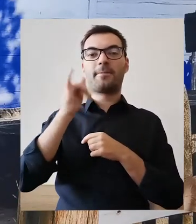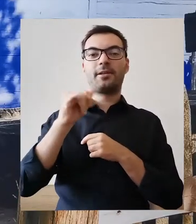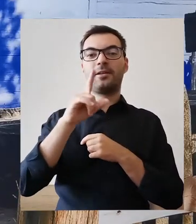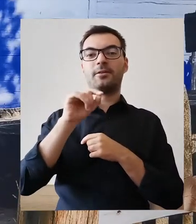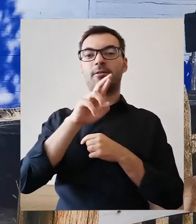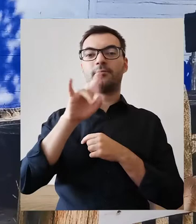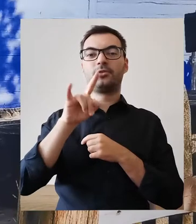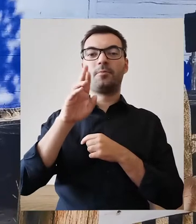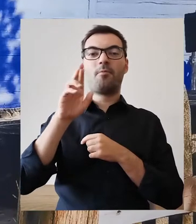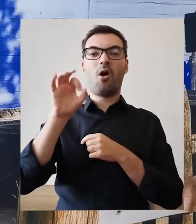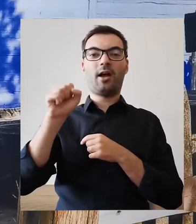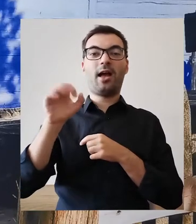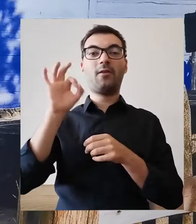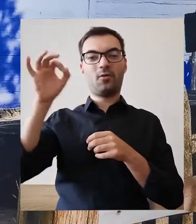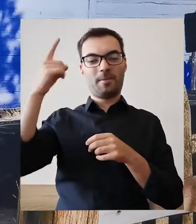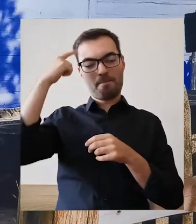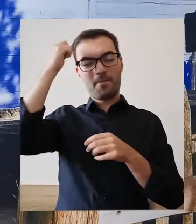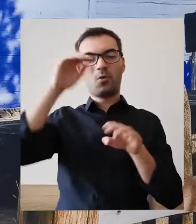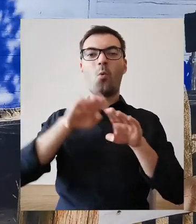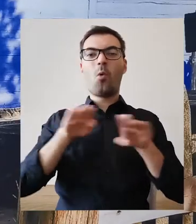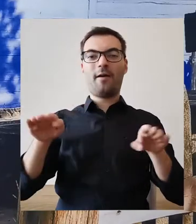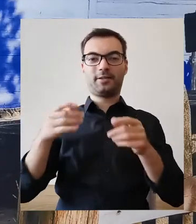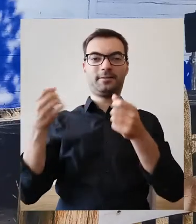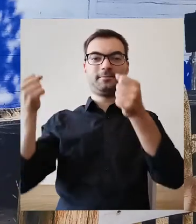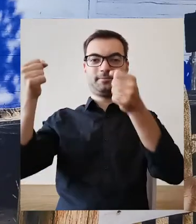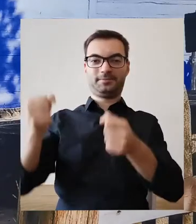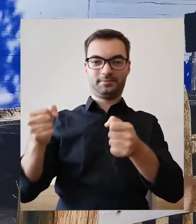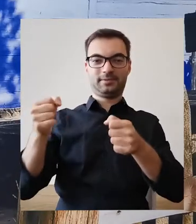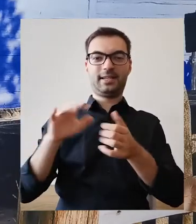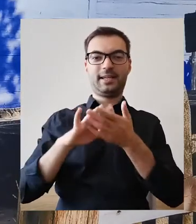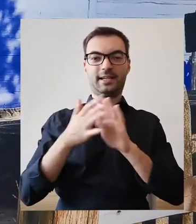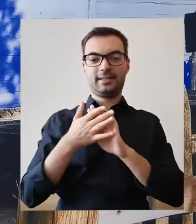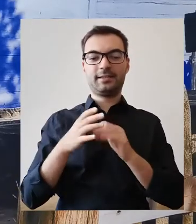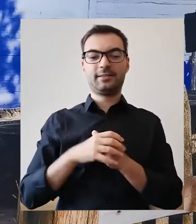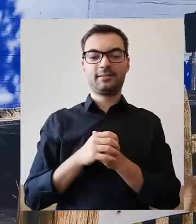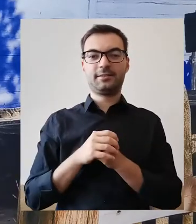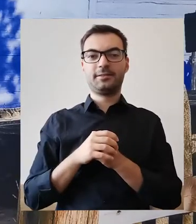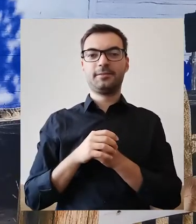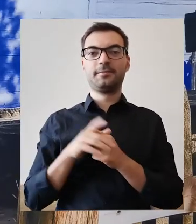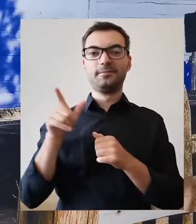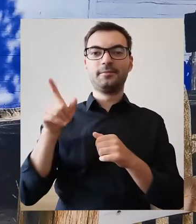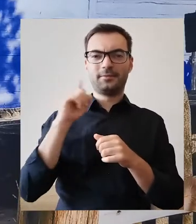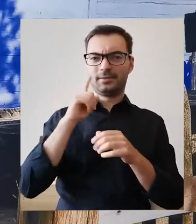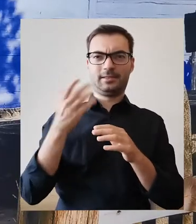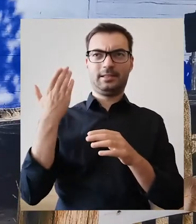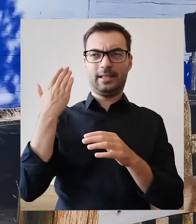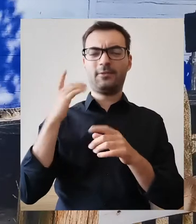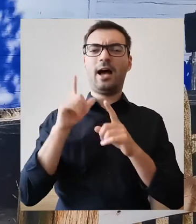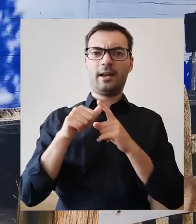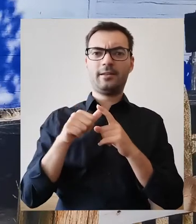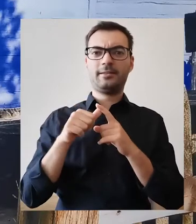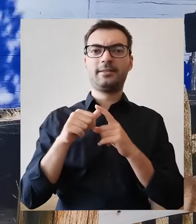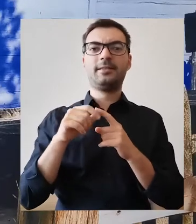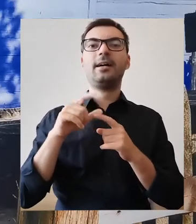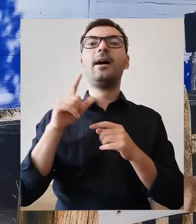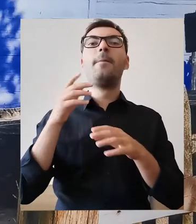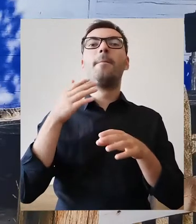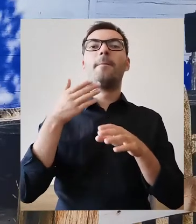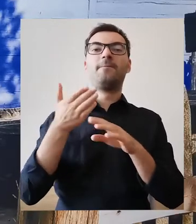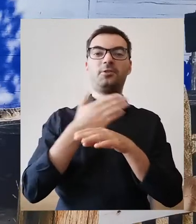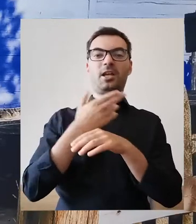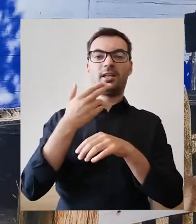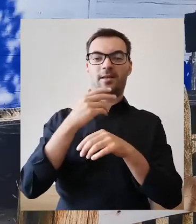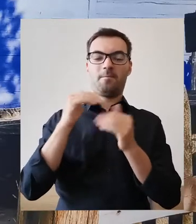ławeczka stoi na tym rynku również od niedawna ale stanęła wcześniej niż pojawiły się tam wyrzeźbione gąski